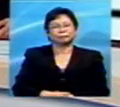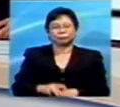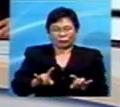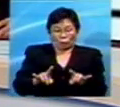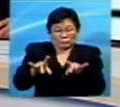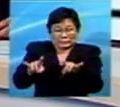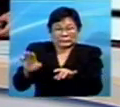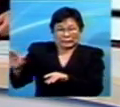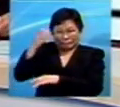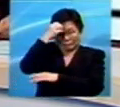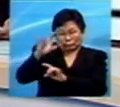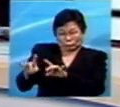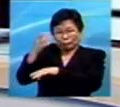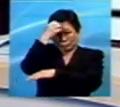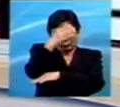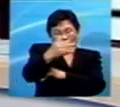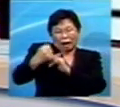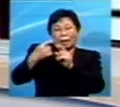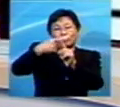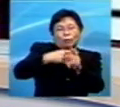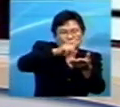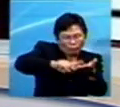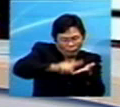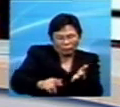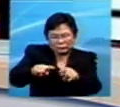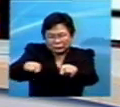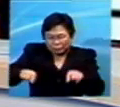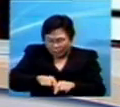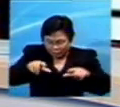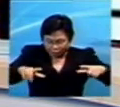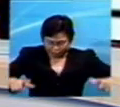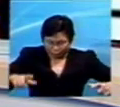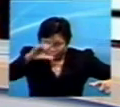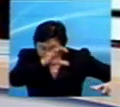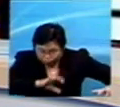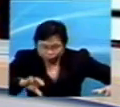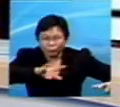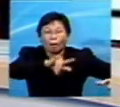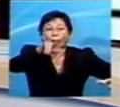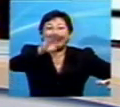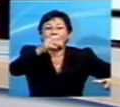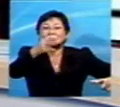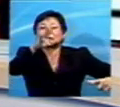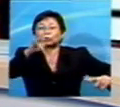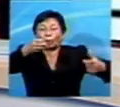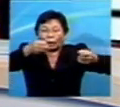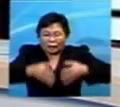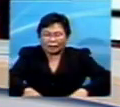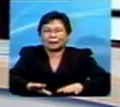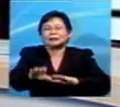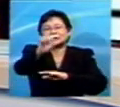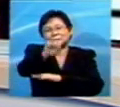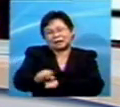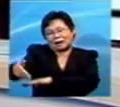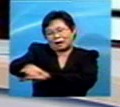Australia akan mengumumkan pada akhir bulan ini berhubung semakan semula kawasan pencarian pesawat MH370 yang hilang di selatan lautan